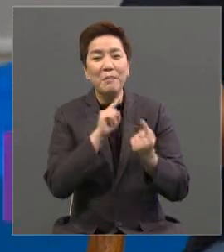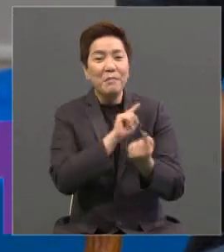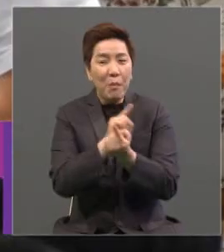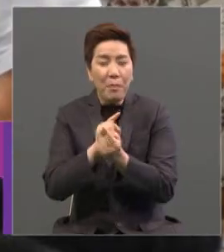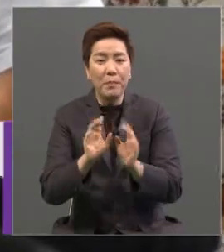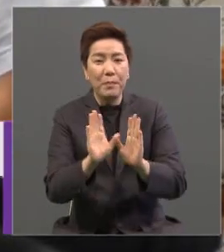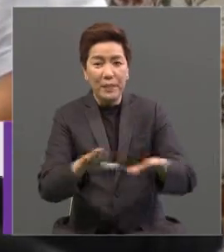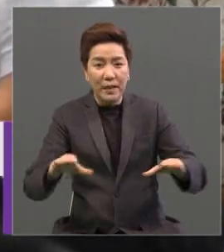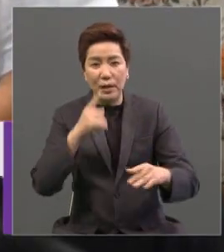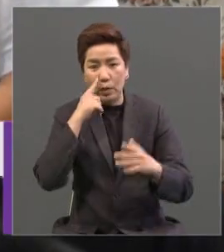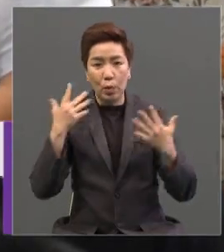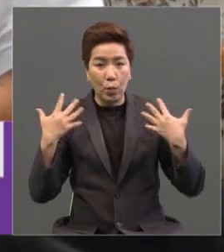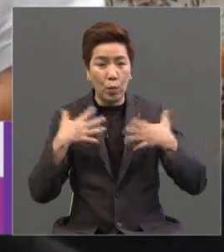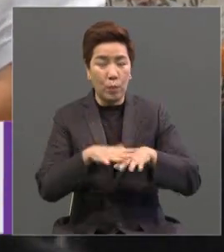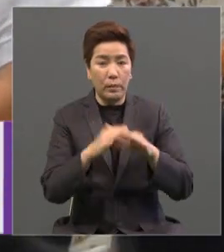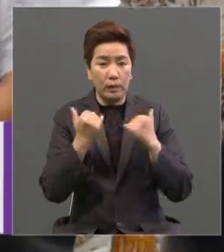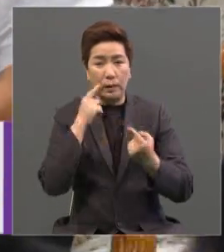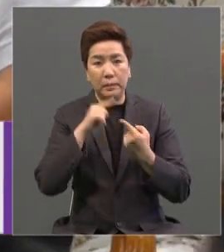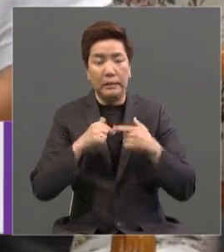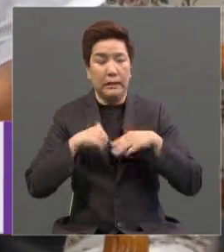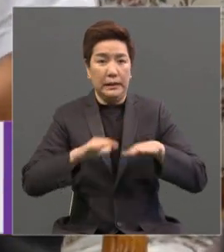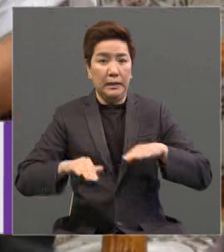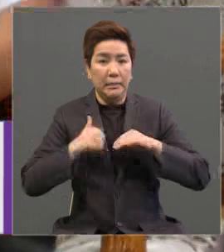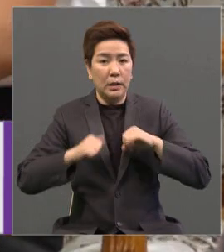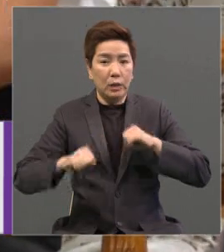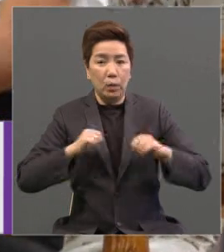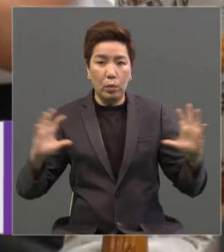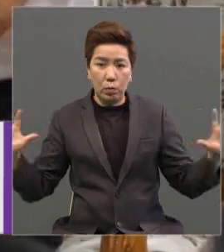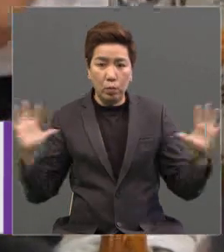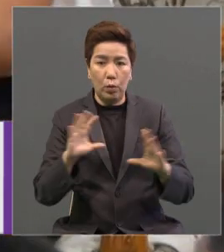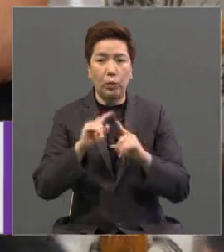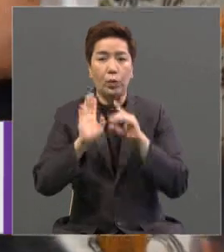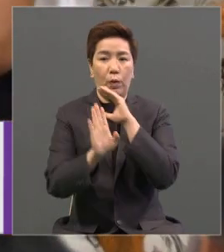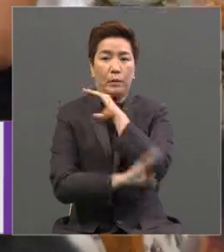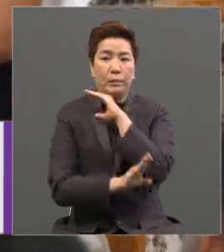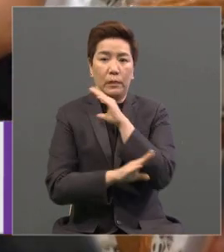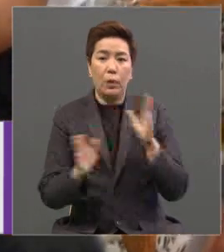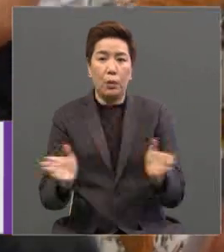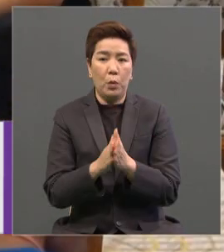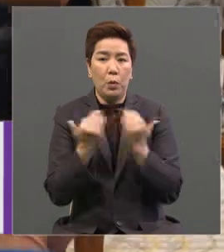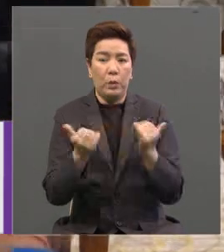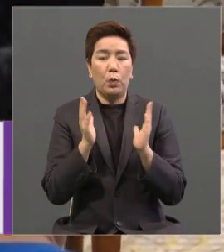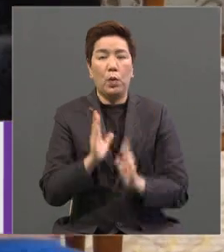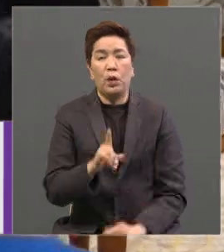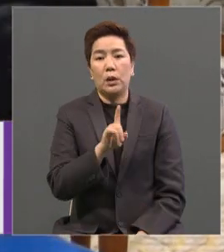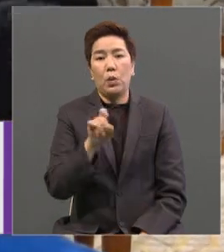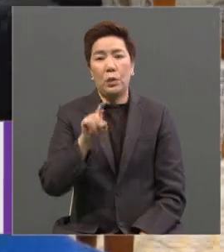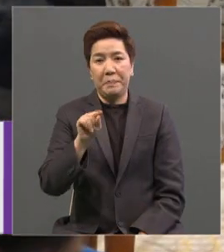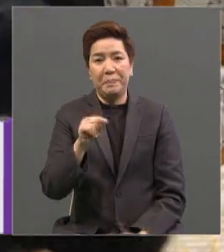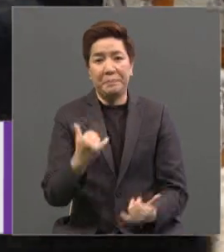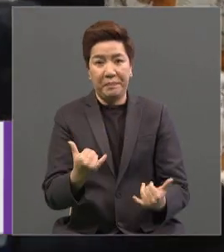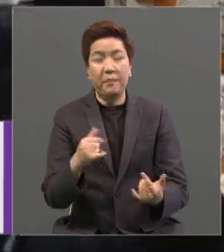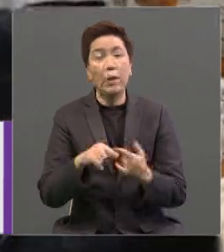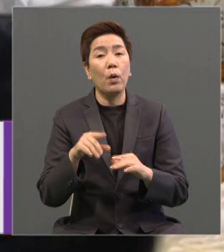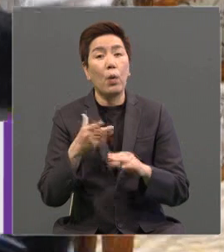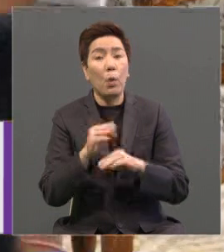พูดคุยกับน้องๆนะครับที่เข้าร่วมกิจกรรมซึ่งมีเด็กๆและเยาวชนในพื้นที่ภาคใต้เนี่ยเข้าร่วมกิจกรรมนี้กว่า 120คน